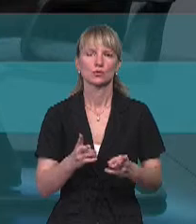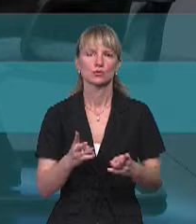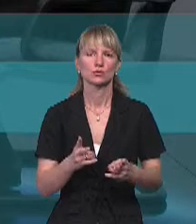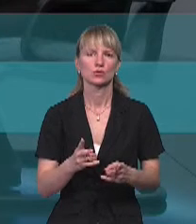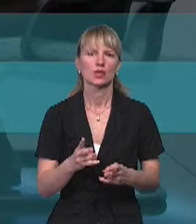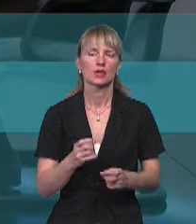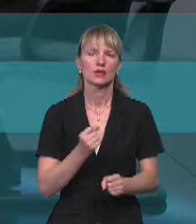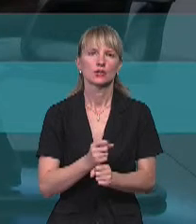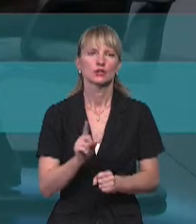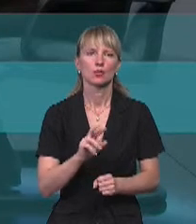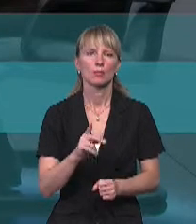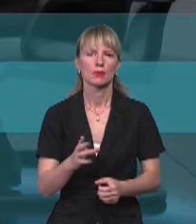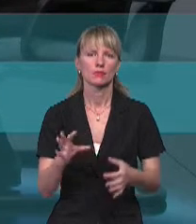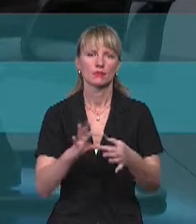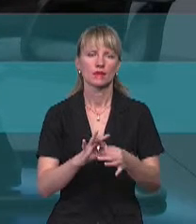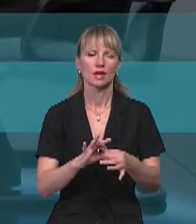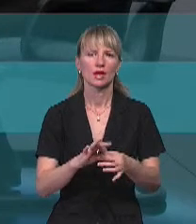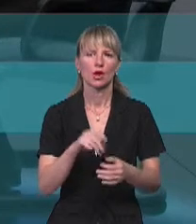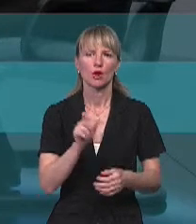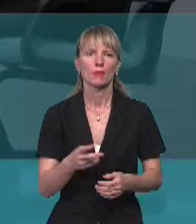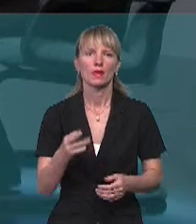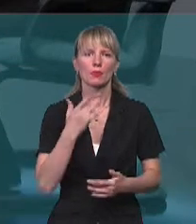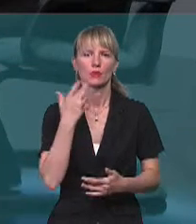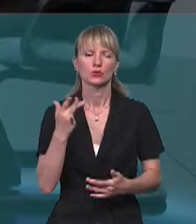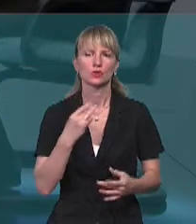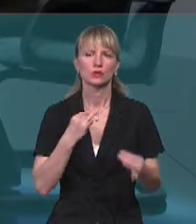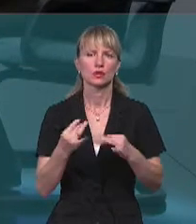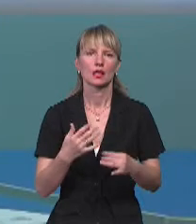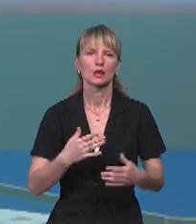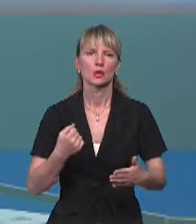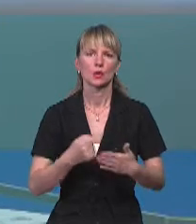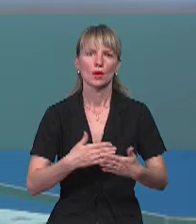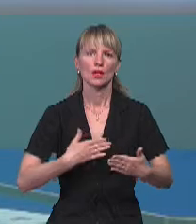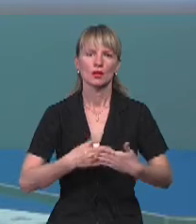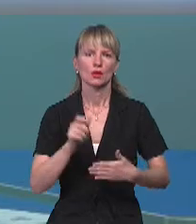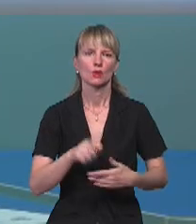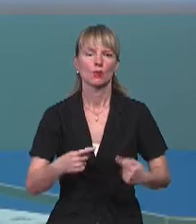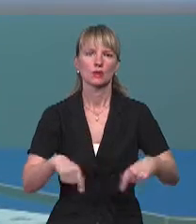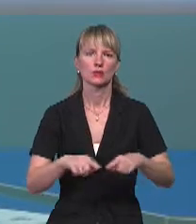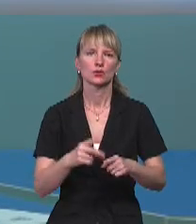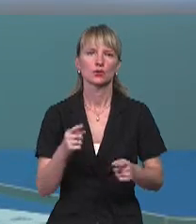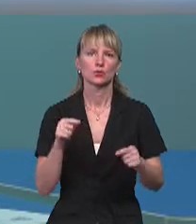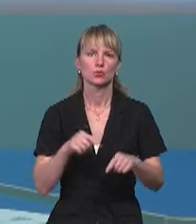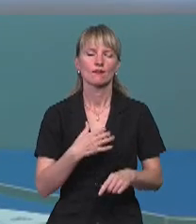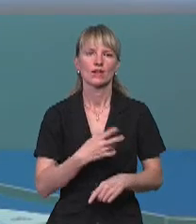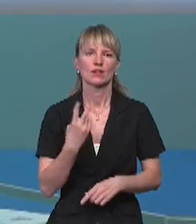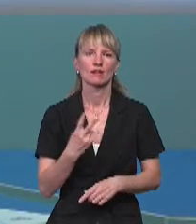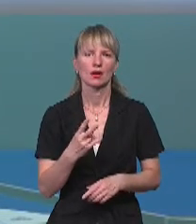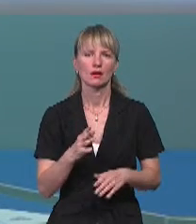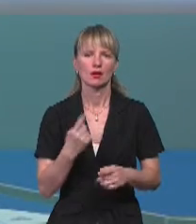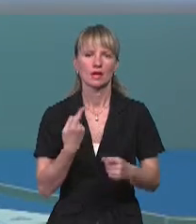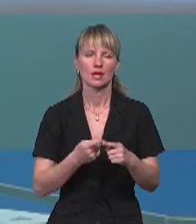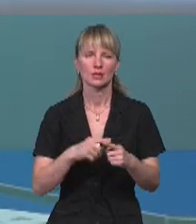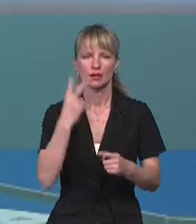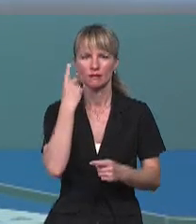залучати громадян до публічних консультацій? Та й загалом до активного громадського життя? Я вважаю, що тут важливі два компоненти. Перше – це